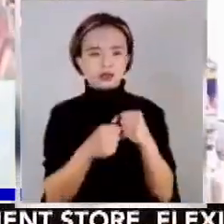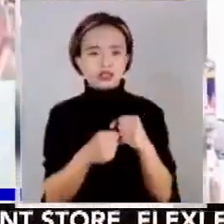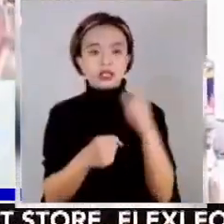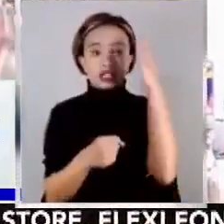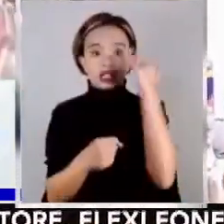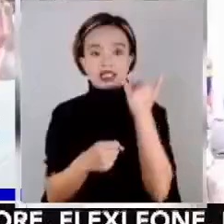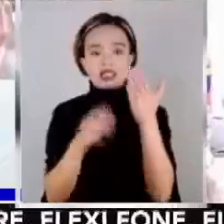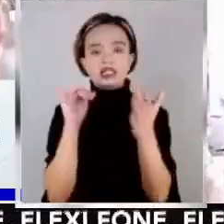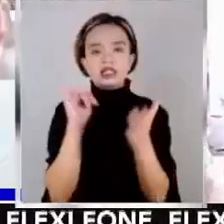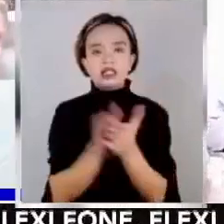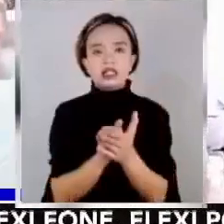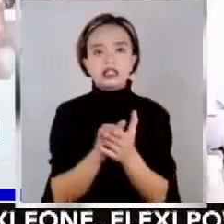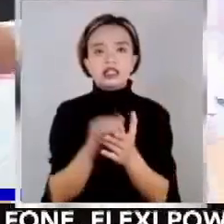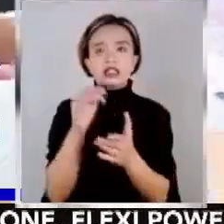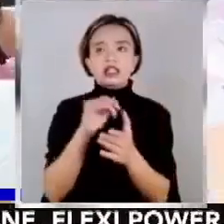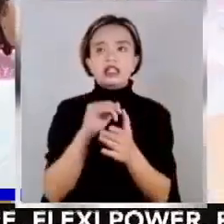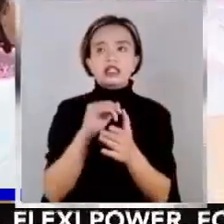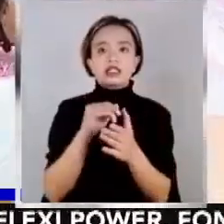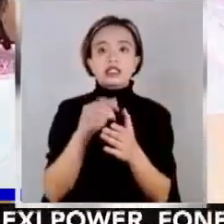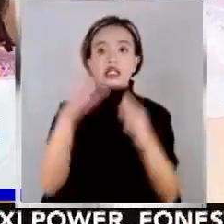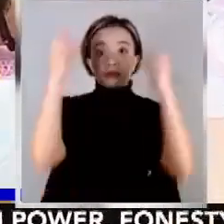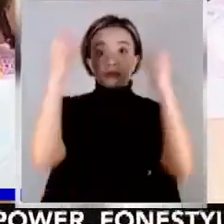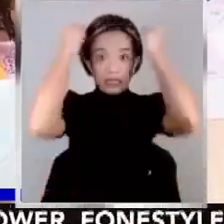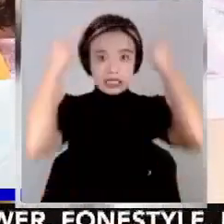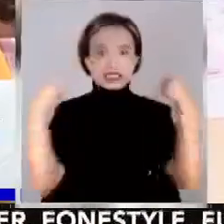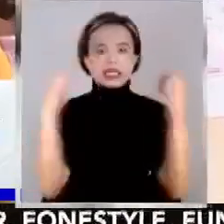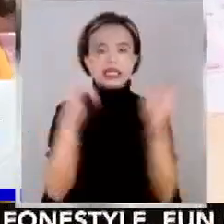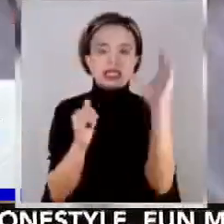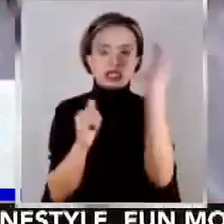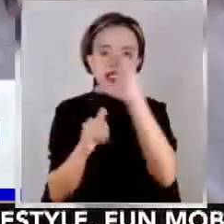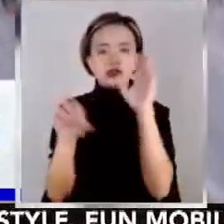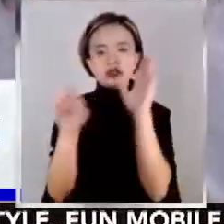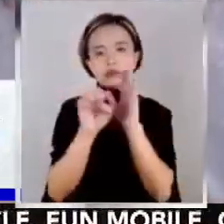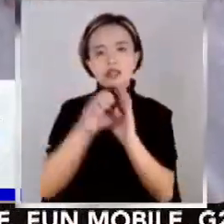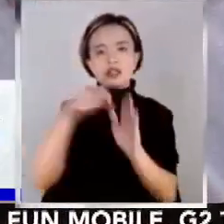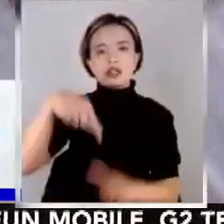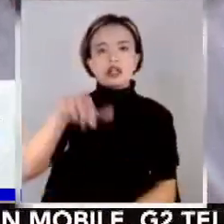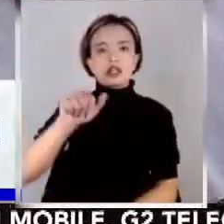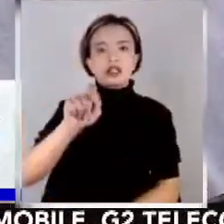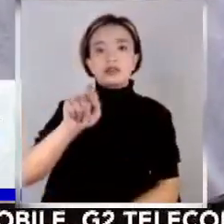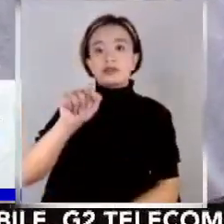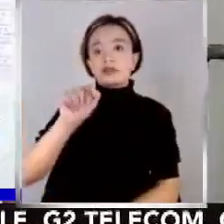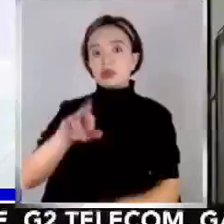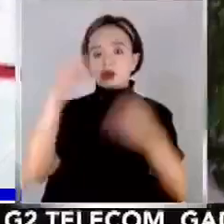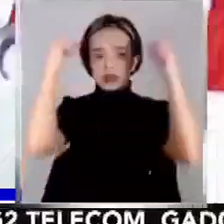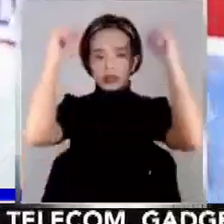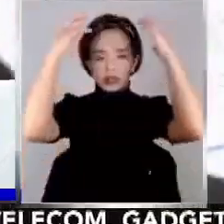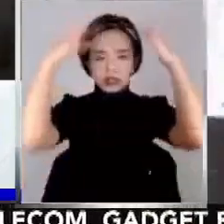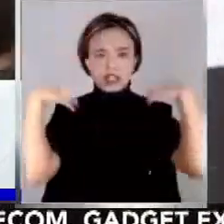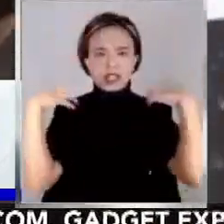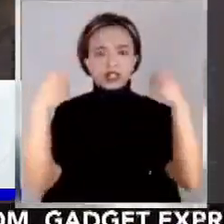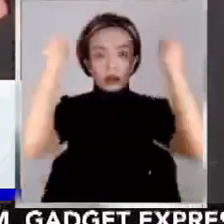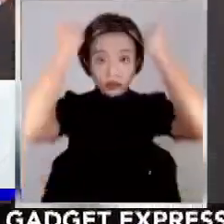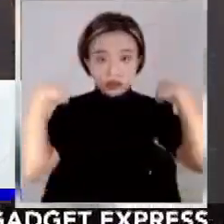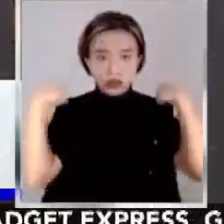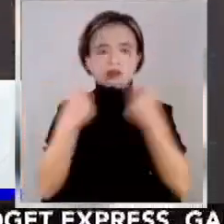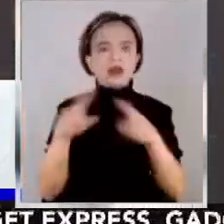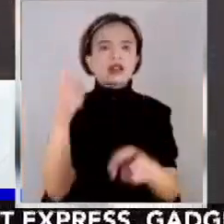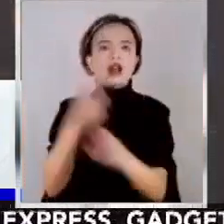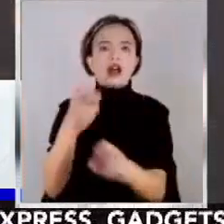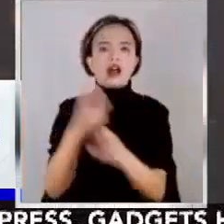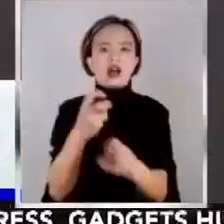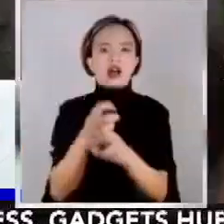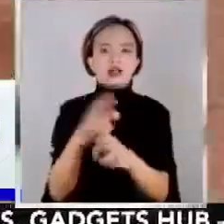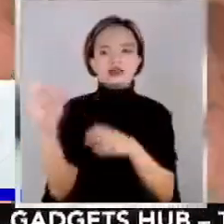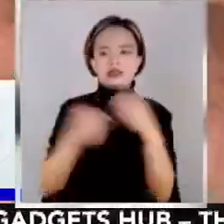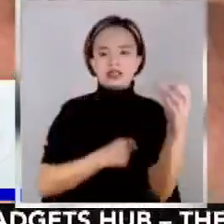hinahanap ng mga employer sa Middle East tulad sa Qatar at Saudi Arabia. Pero pahirapan daw ang recruitment dahil mas maraming gusto na lang manatili